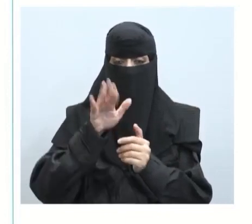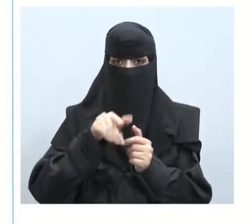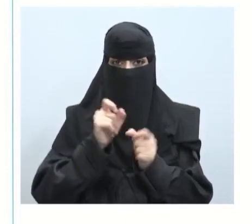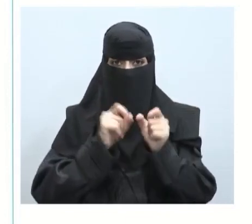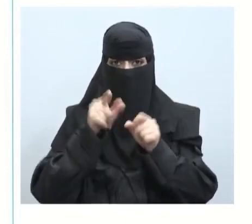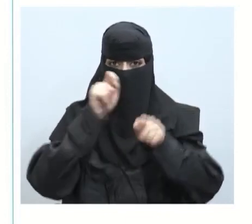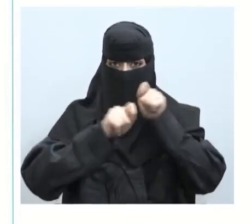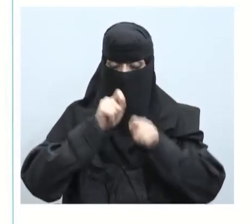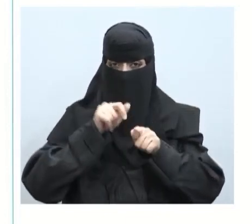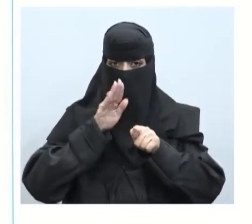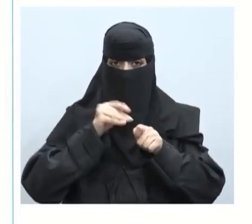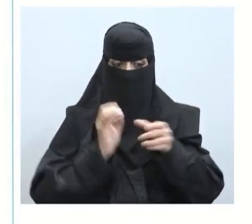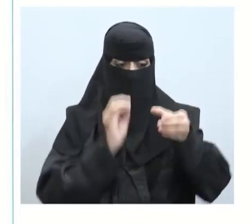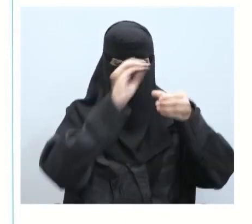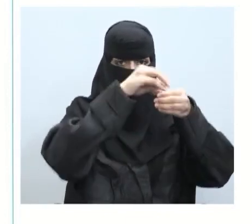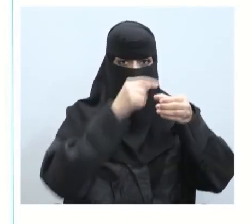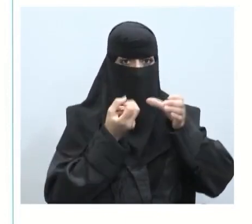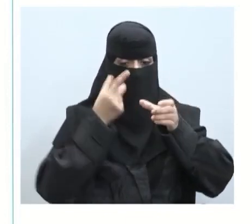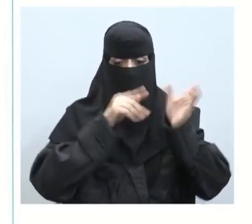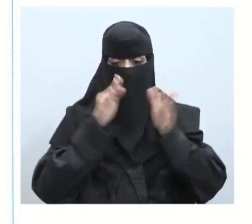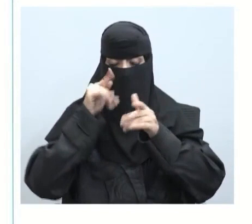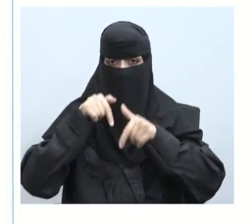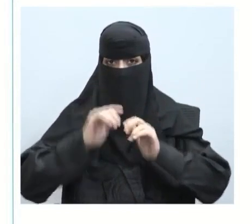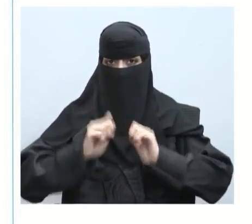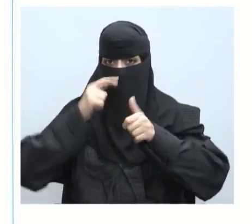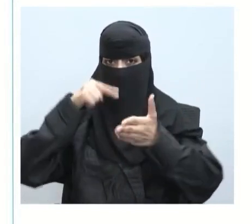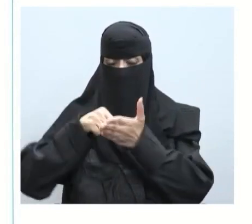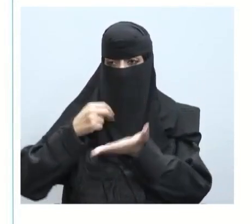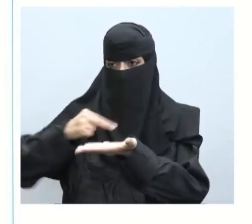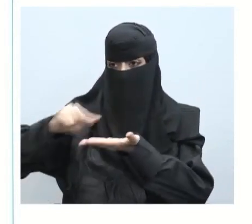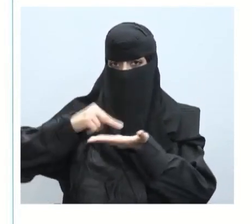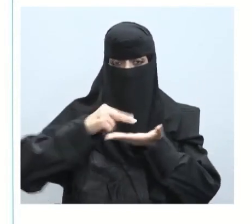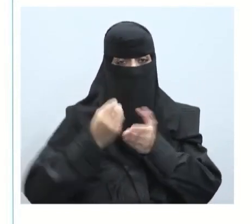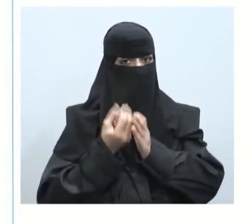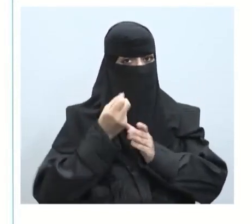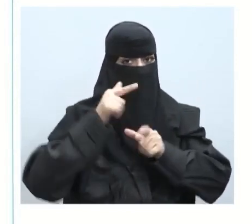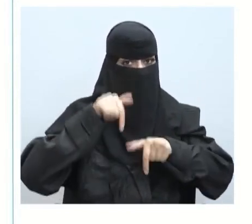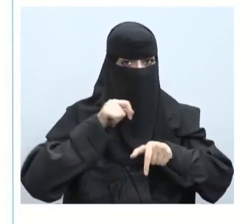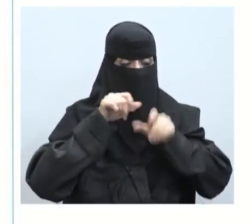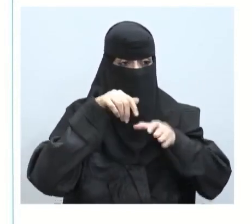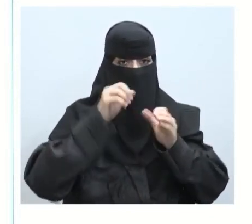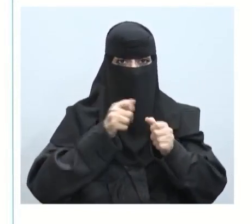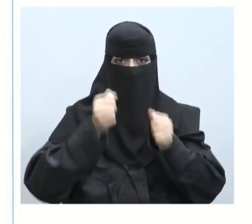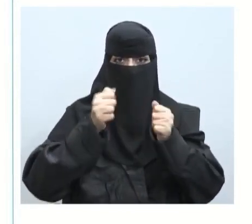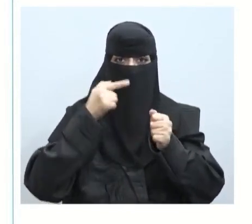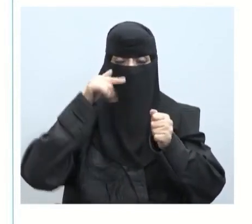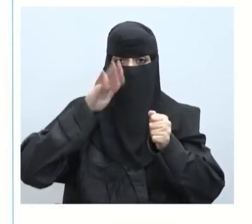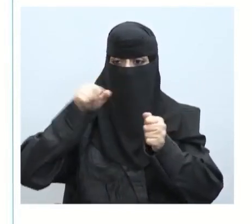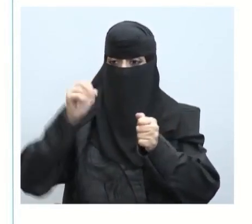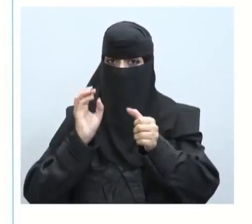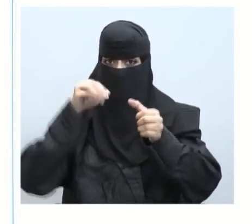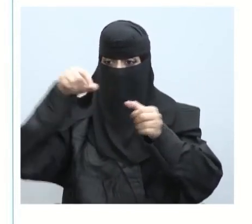يمكن حلها باستخدام حاويات النفايات الذكية. يمكن أن يتم إرسال رسائل تنبيهية لإعلام مركبات جمع النفايات بهذه